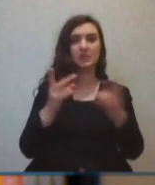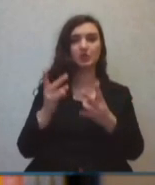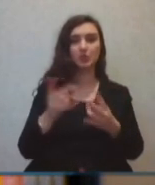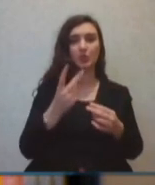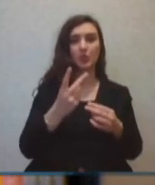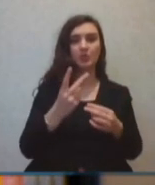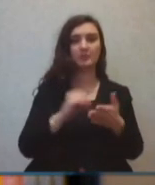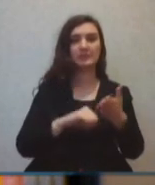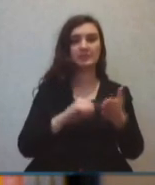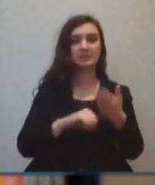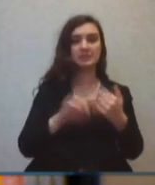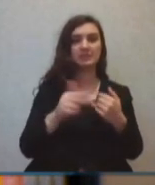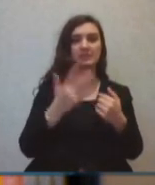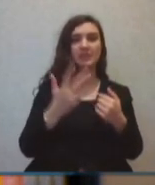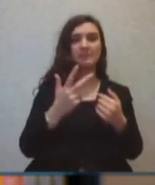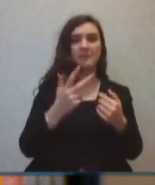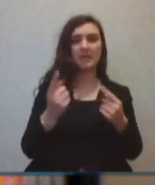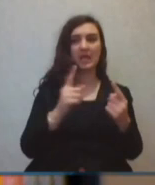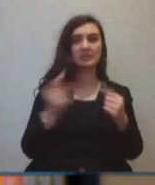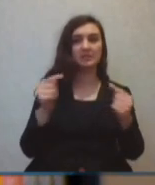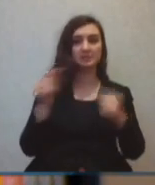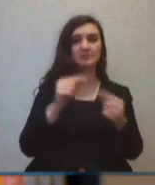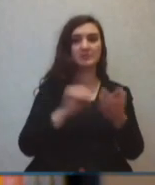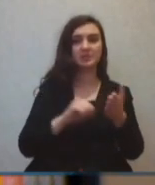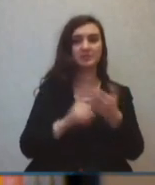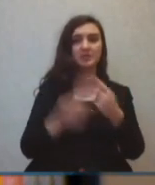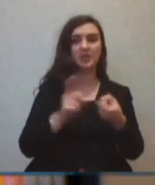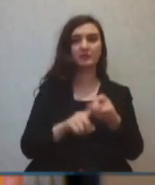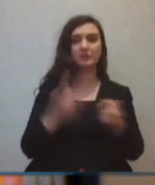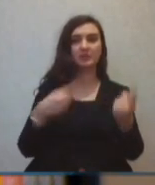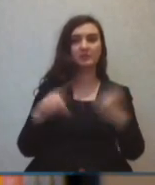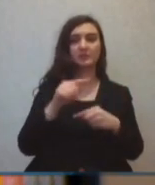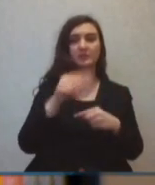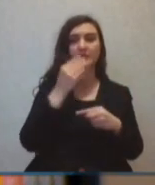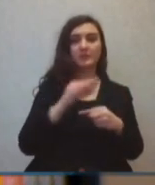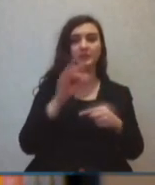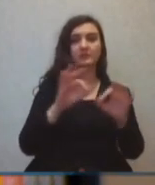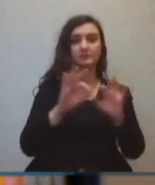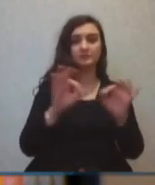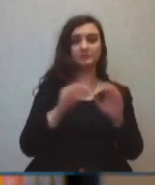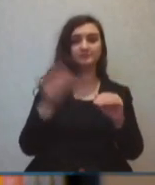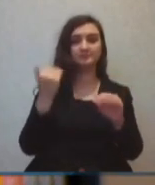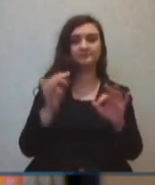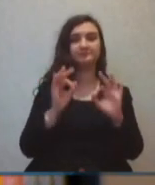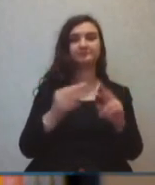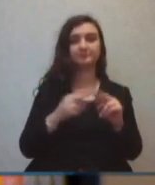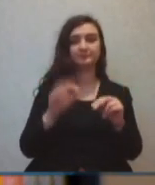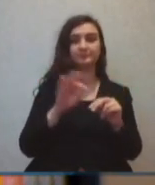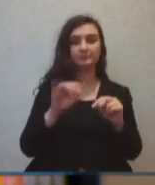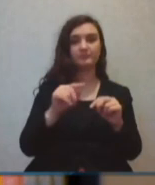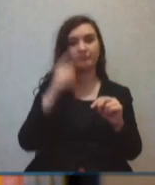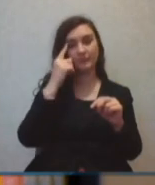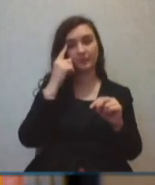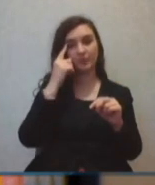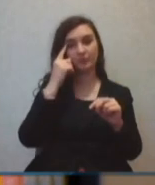ორი ფაქტორის და სამი ფაქტორის დაკავშირება ერთმანეთთან. და რადგან თქვენ კვებაზე საუბრობდით, აი წეხა ზუსტად აი ამაზე